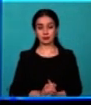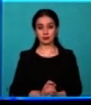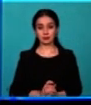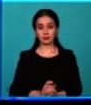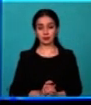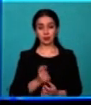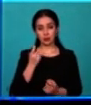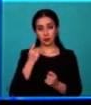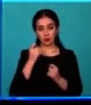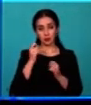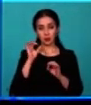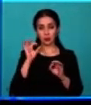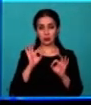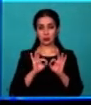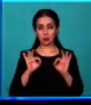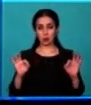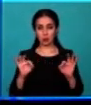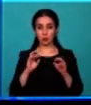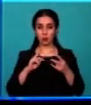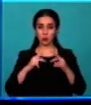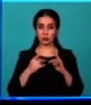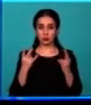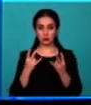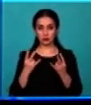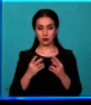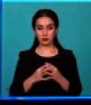Endi biroz o'lchamini ham o'zgartiramiz.